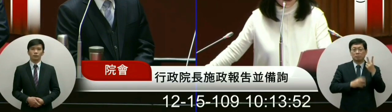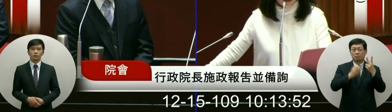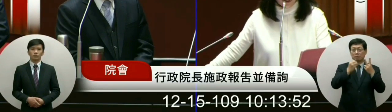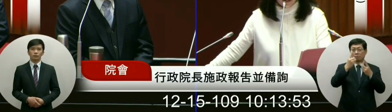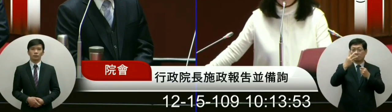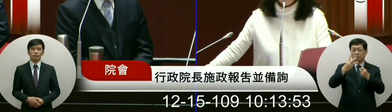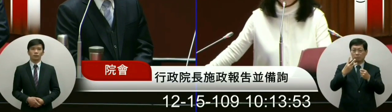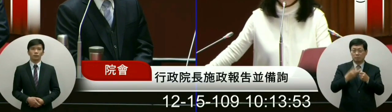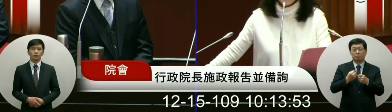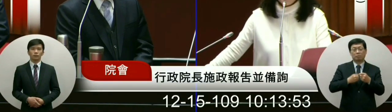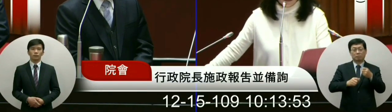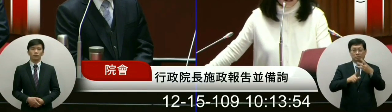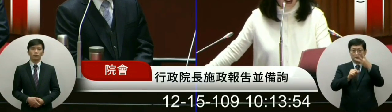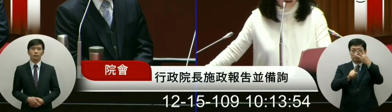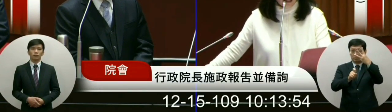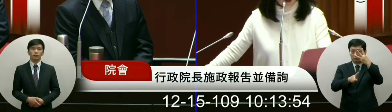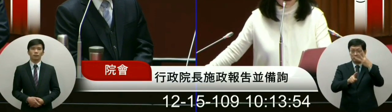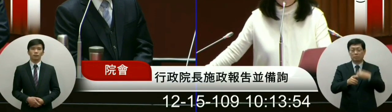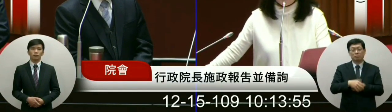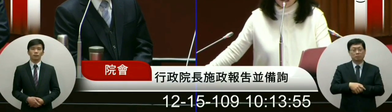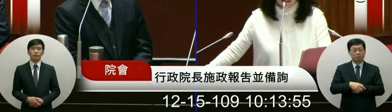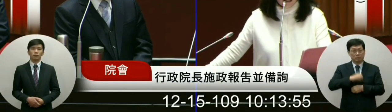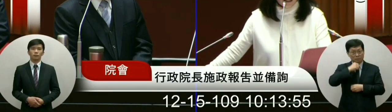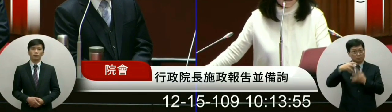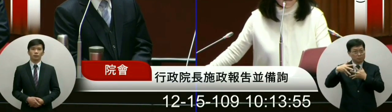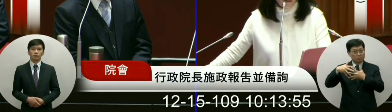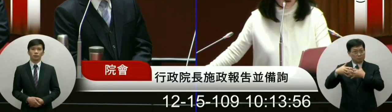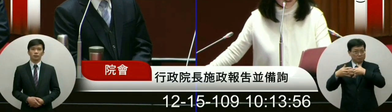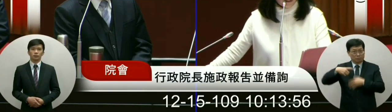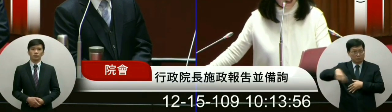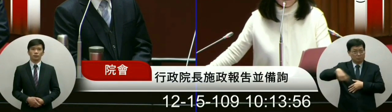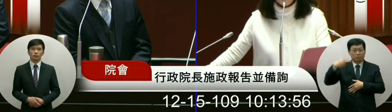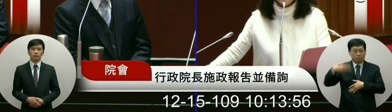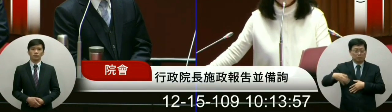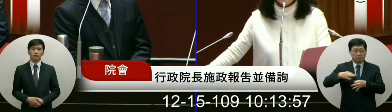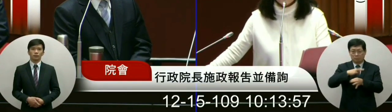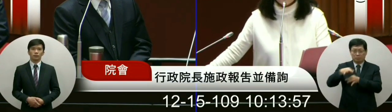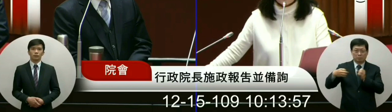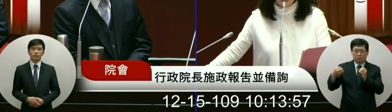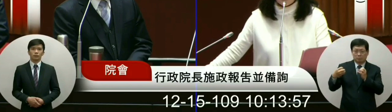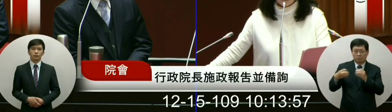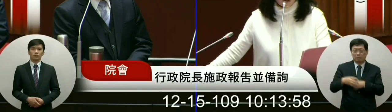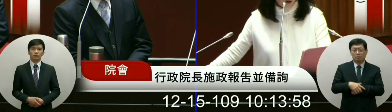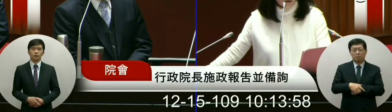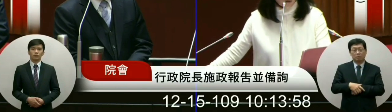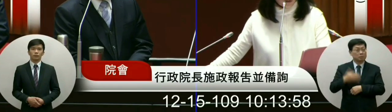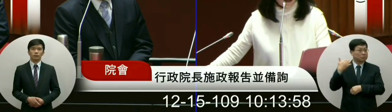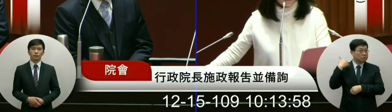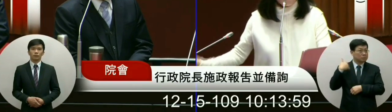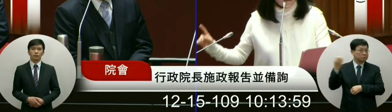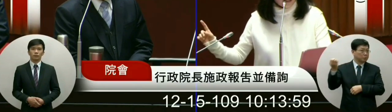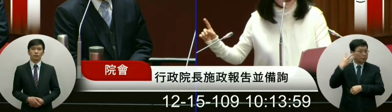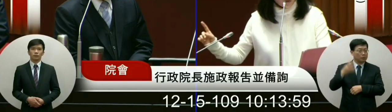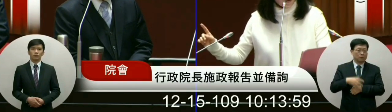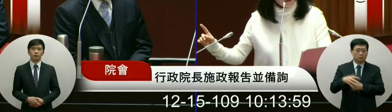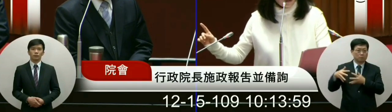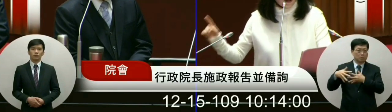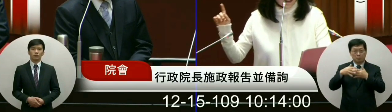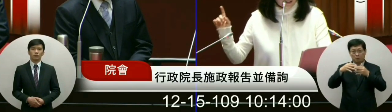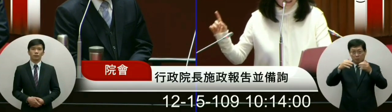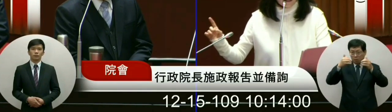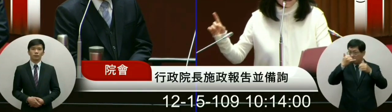的3月11号，台美双方进行贸易谈判，当时传出了美